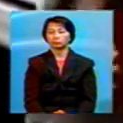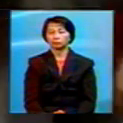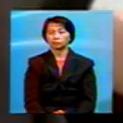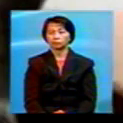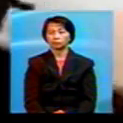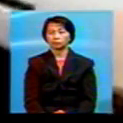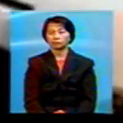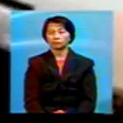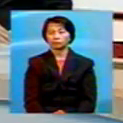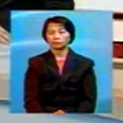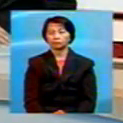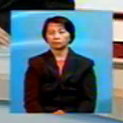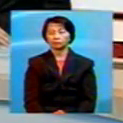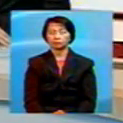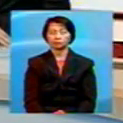tersebut